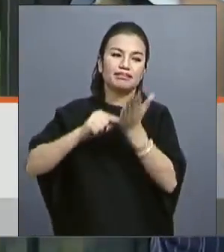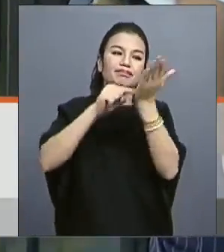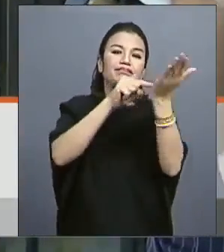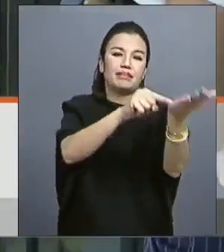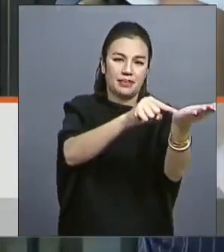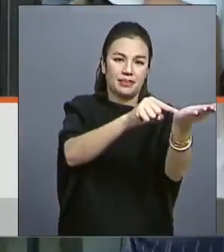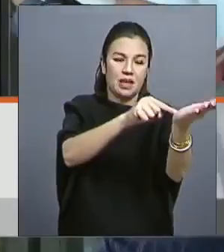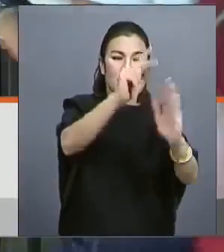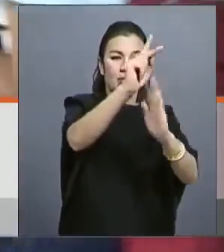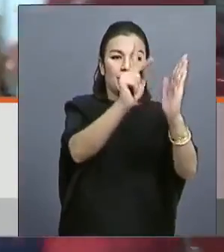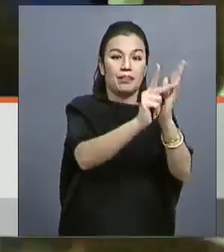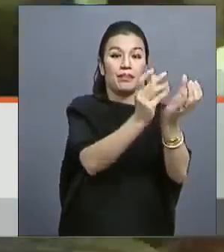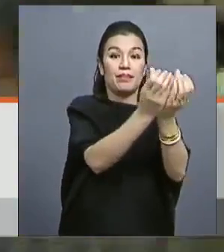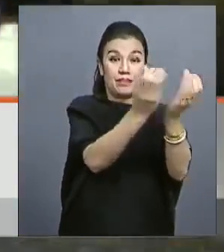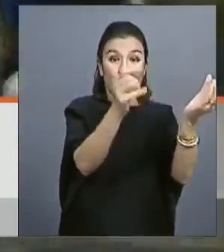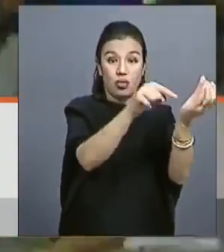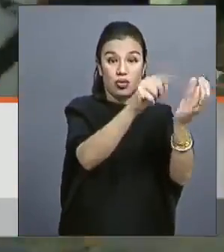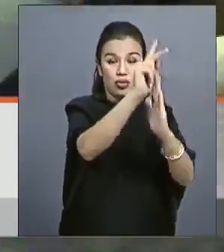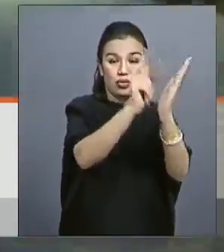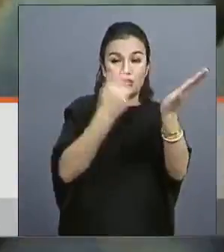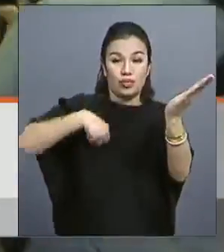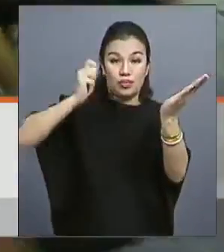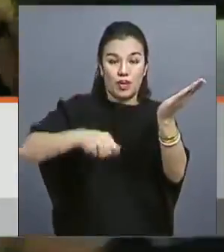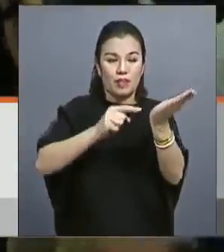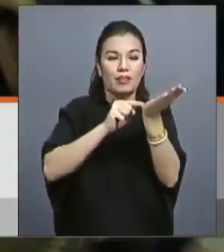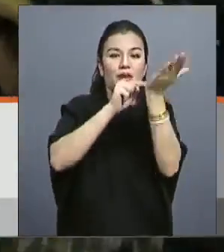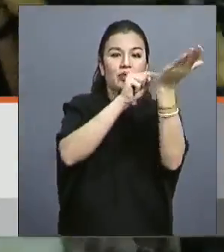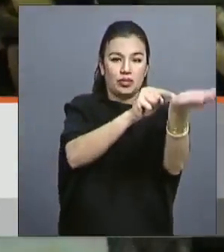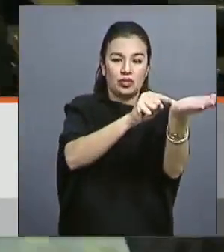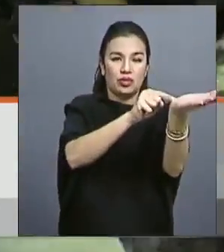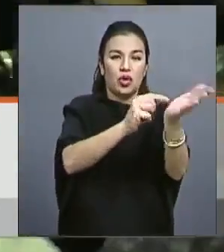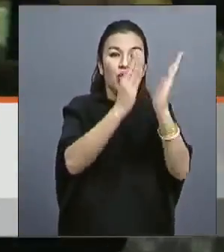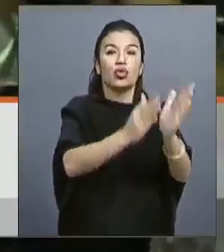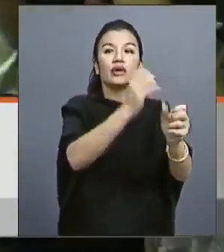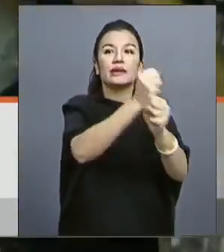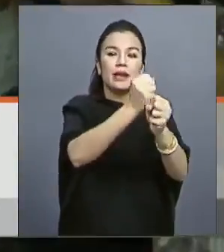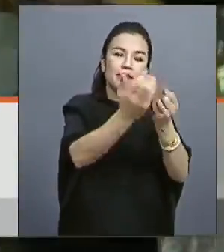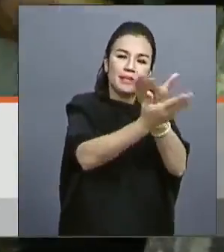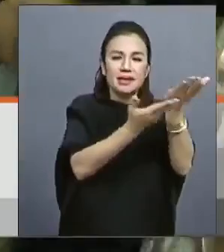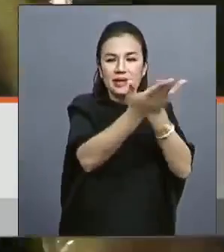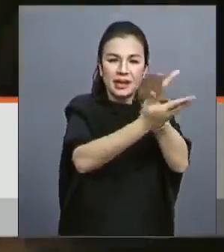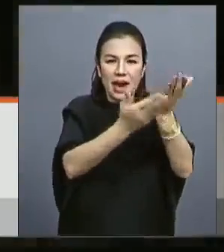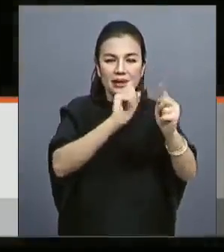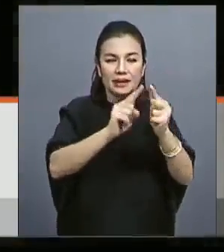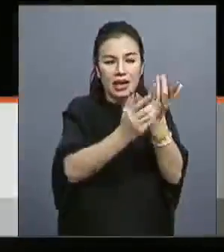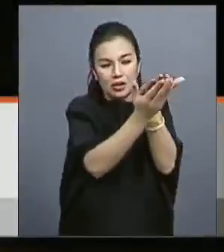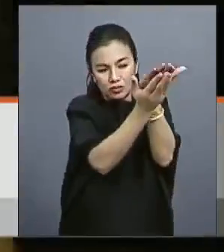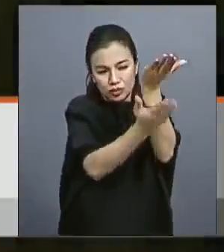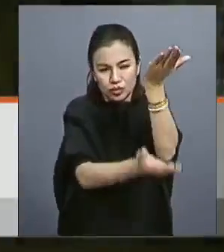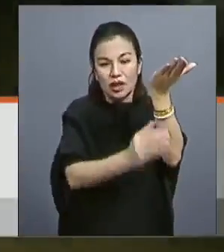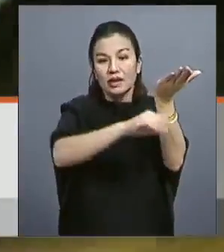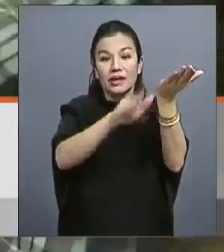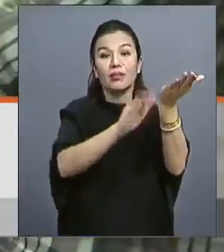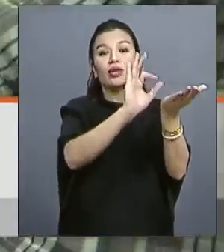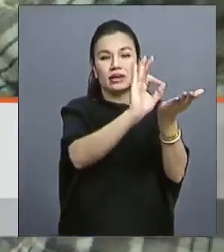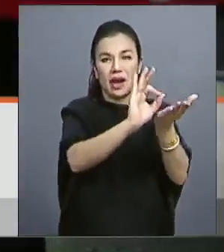เข้ายื่นต่อศาลรัฐธรรมนูญพร้อมสำเนาเอกสารถึงตุลาการศาลรัฐธรรมนูญ 9ชุดสำหรับข้อกล่าวหาที่กกตในฐานะ